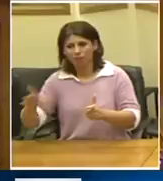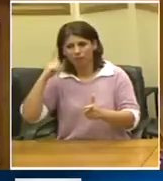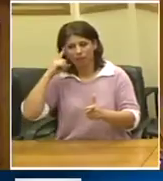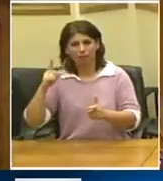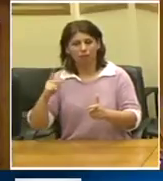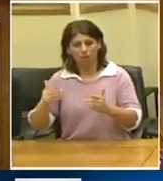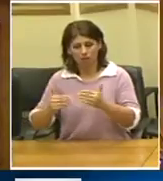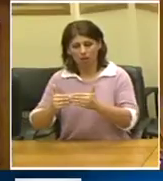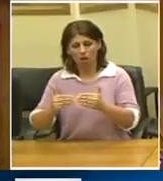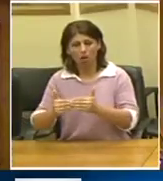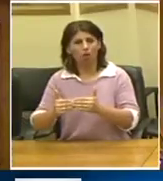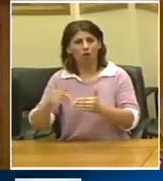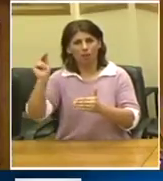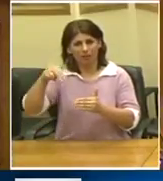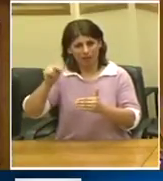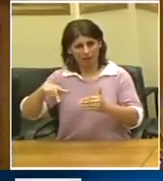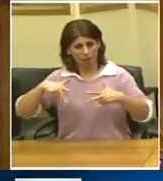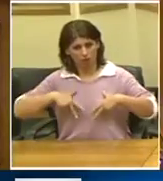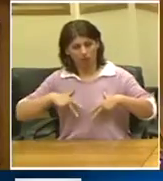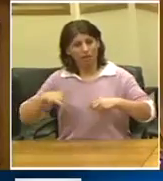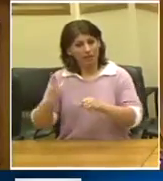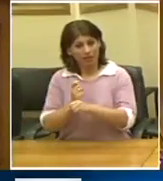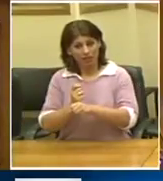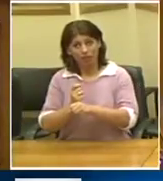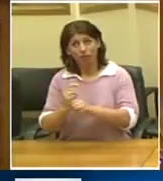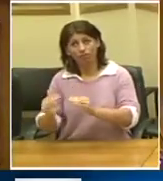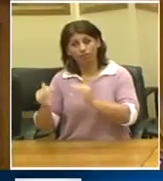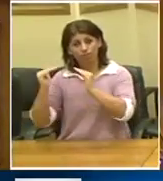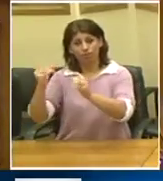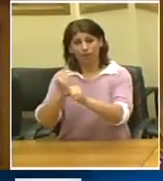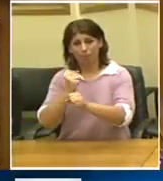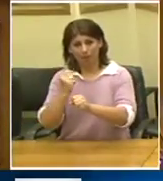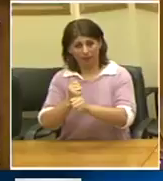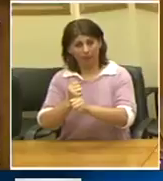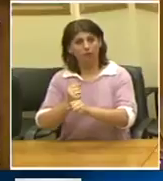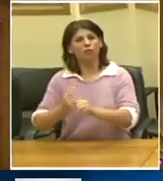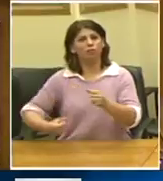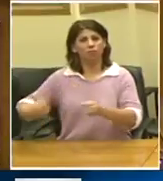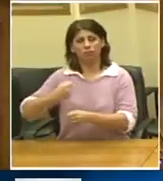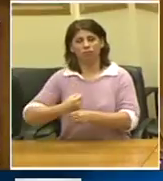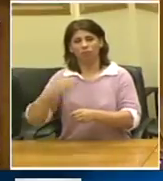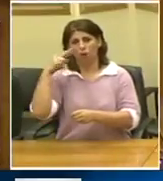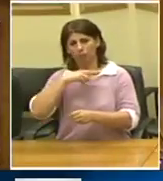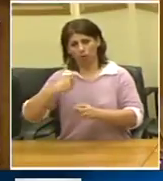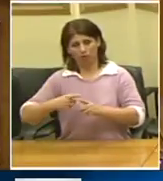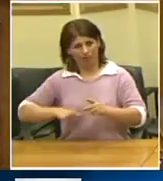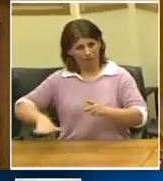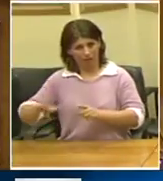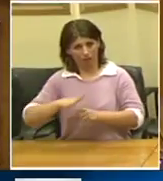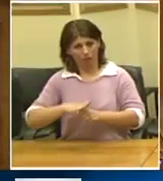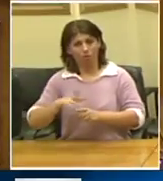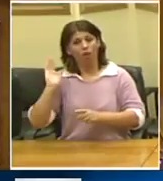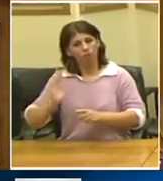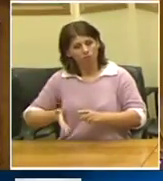όρια της πατριδοκαπηλείας, κατάφερε το μέγιστο ως επαγγελματίας πολιτικός να γίνει πρωθυπουργός της χώρας. Μπορεί κάποιος από τους συναδέλφους της Νέας Δημοκρατίας να